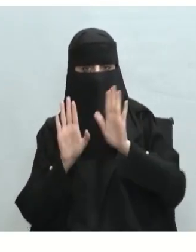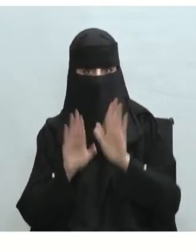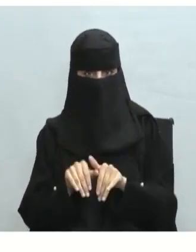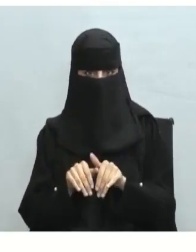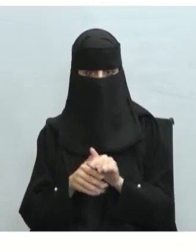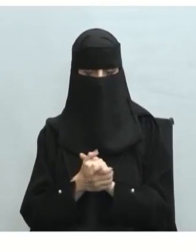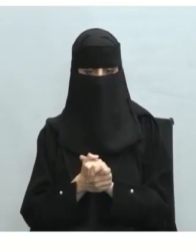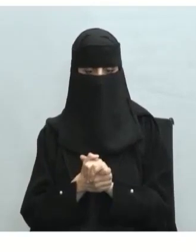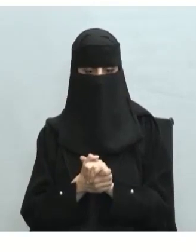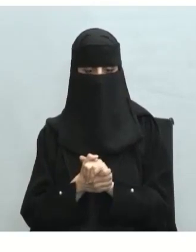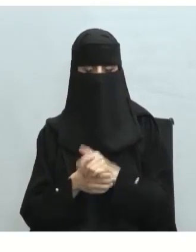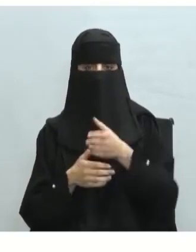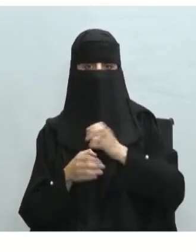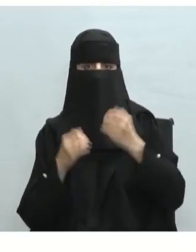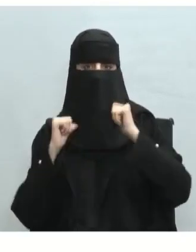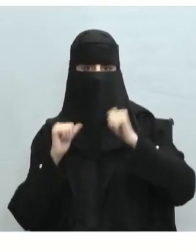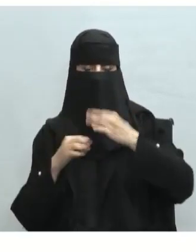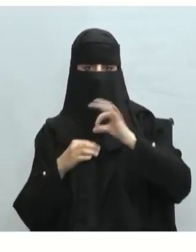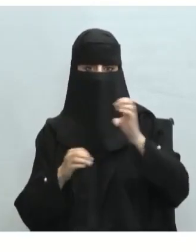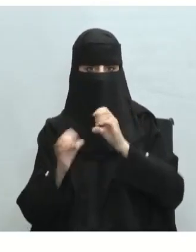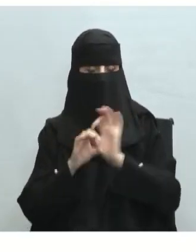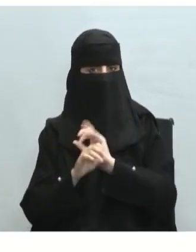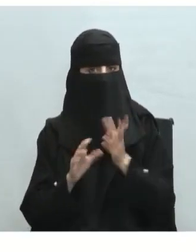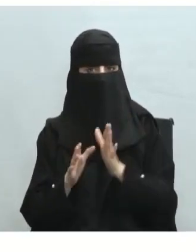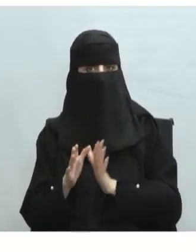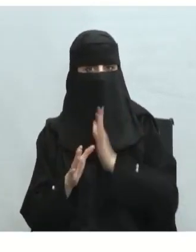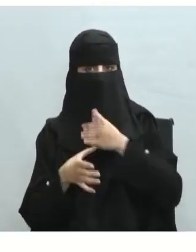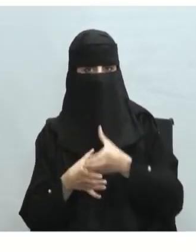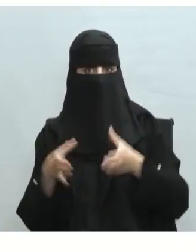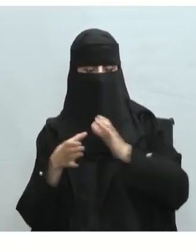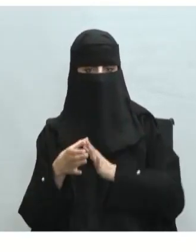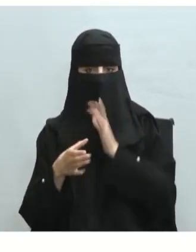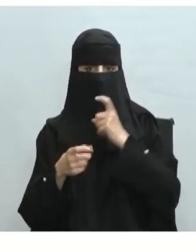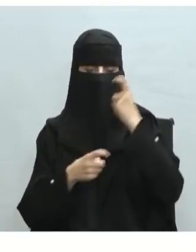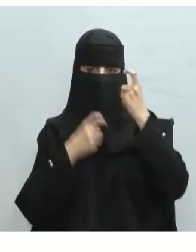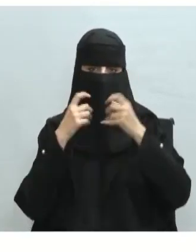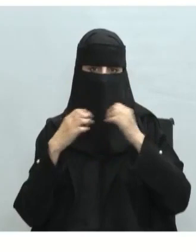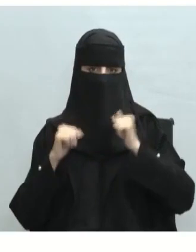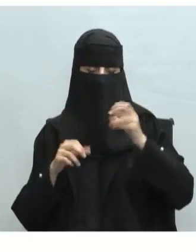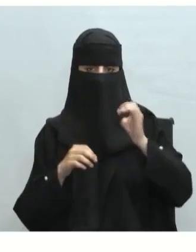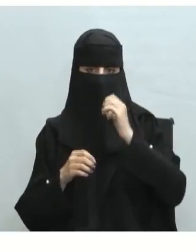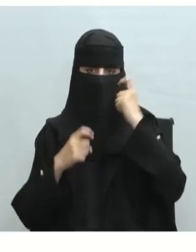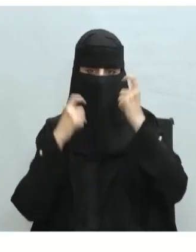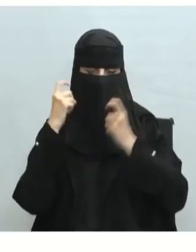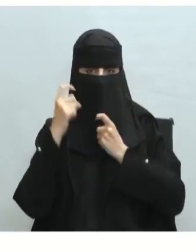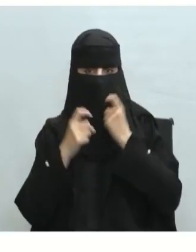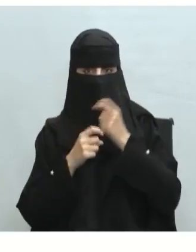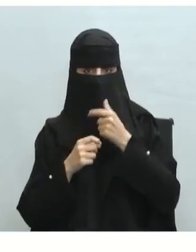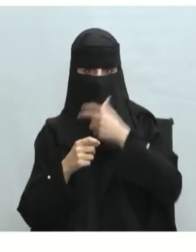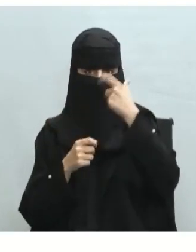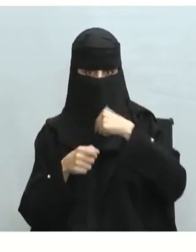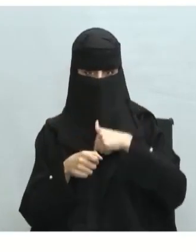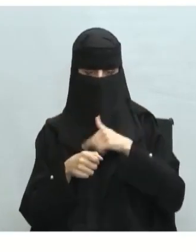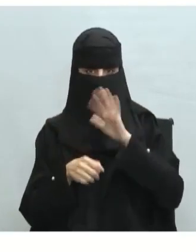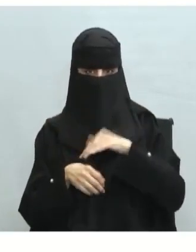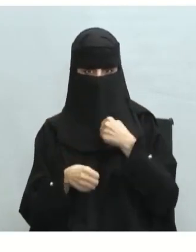الطلاب لم يبقى في السله متسع قال الاستاذ ماذا نتعلم من الدرس فكر الطلاب وقال احدهم مهما كان لدى الانسان